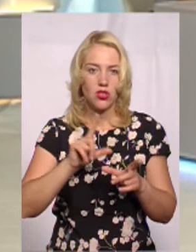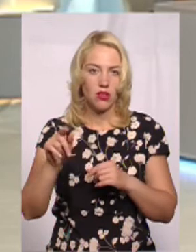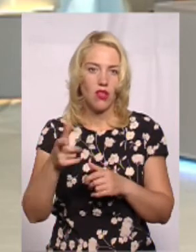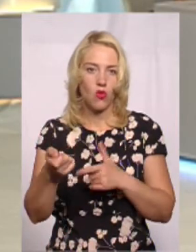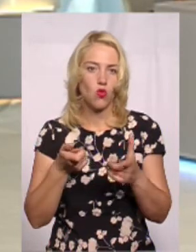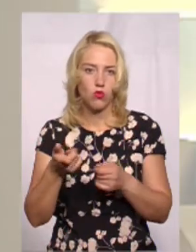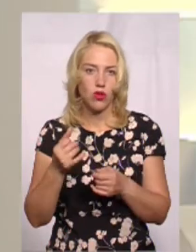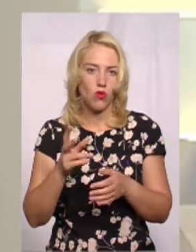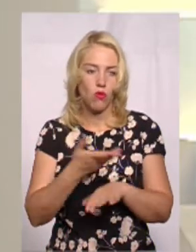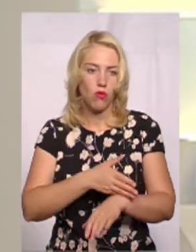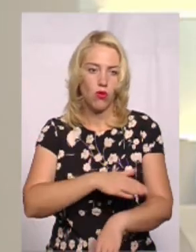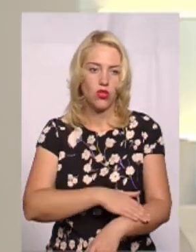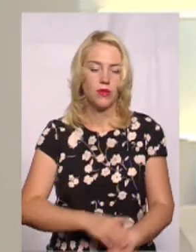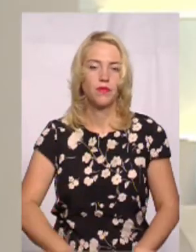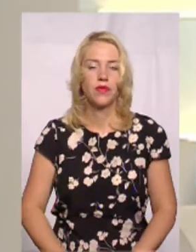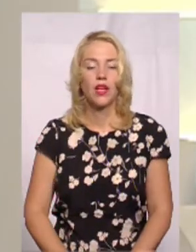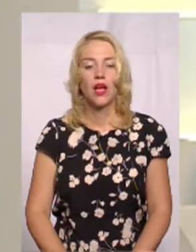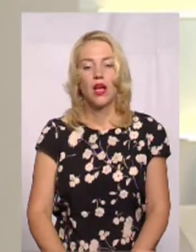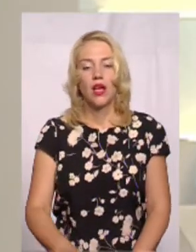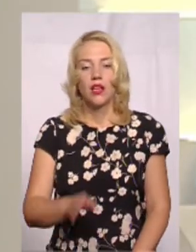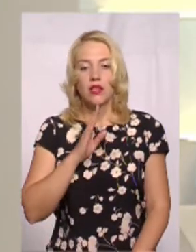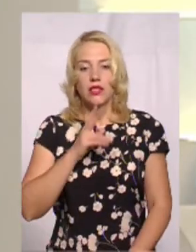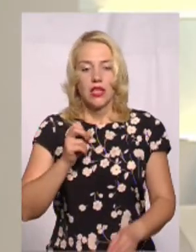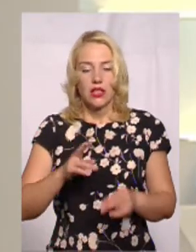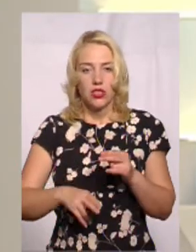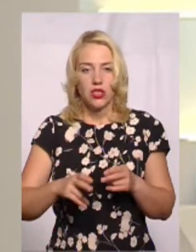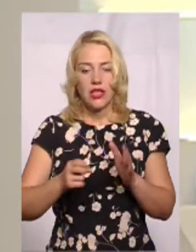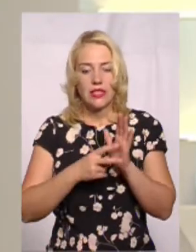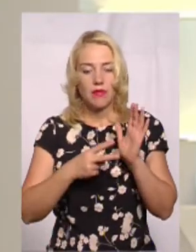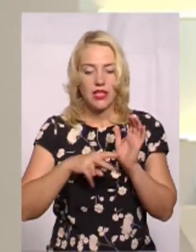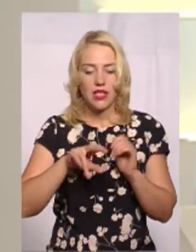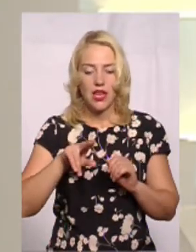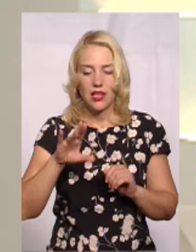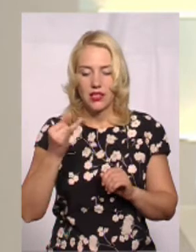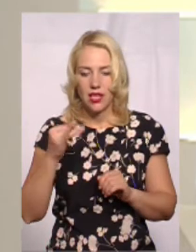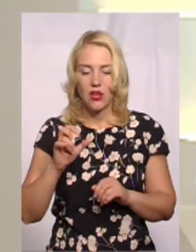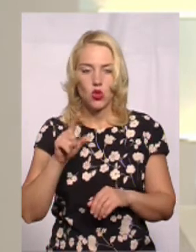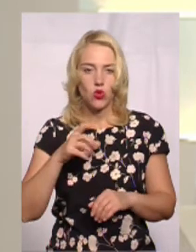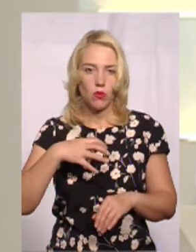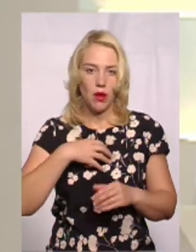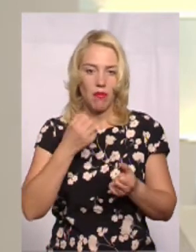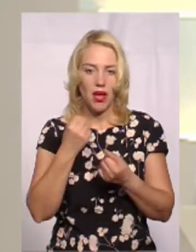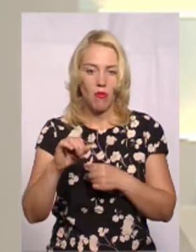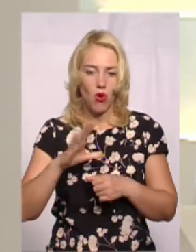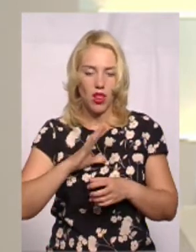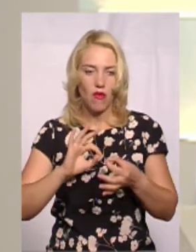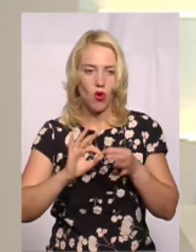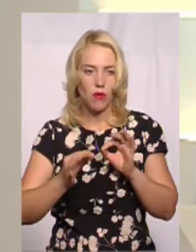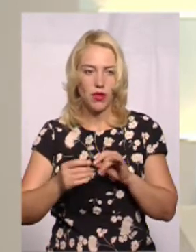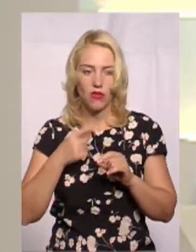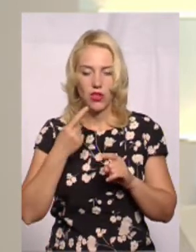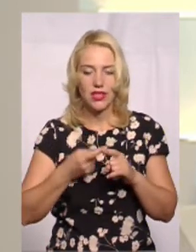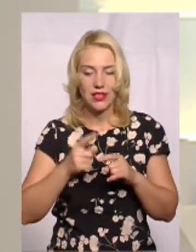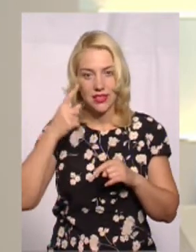хмельничанку Світлану Павлюк. Вона закінчила 17-й ліцей із золотою медаллю, перемагала в олімпіадах, запевняє,